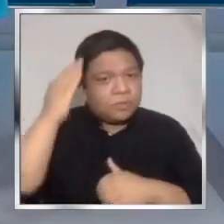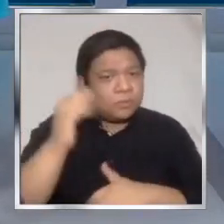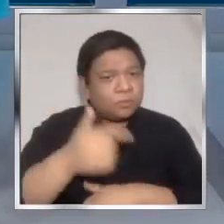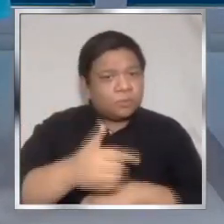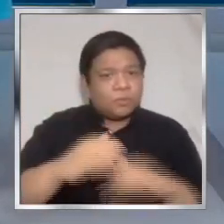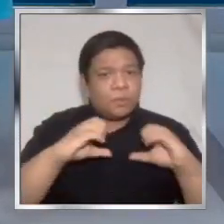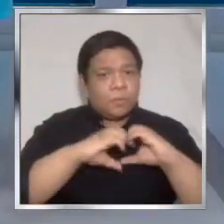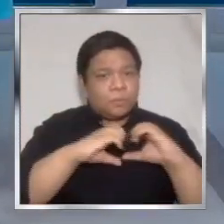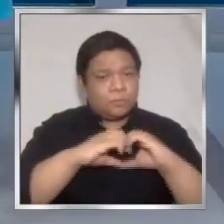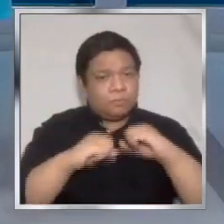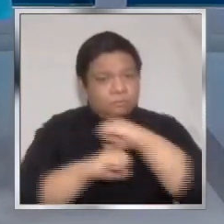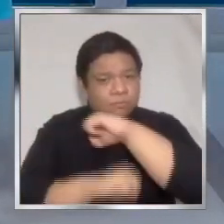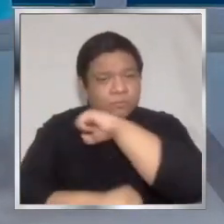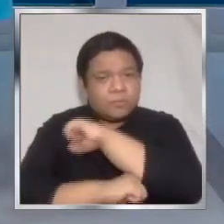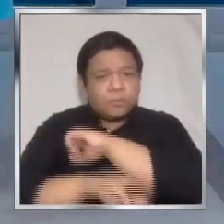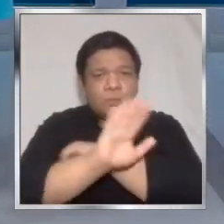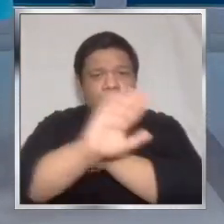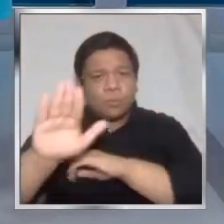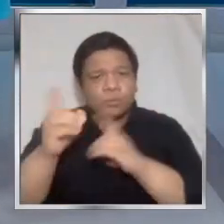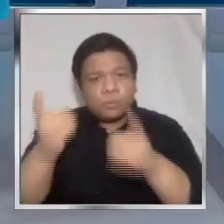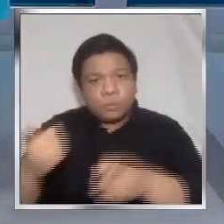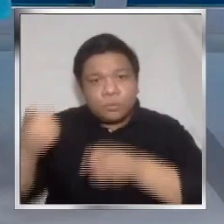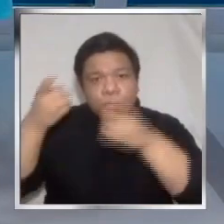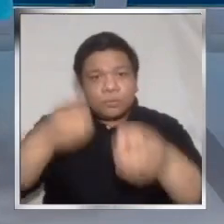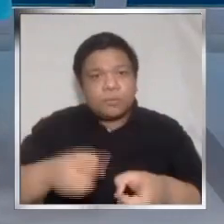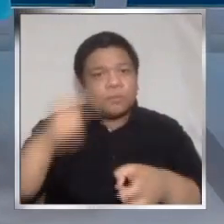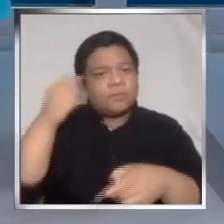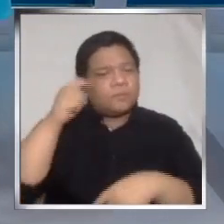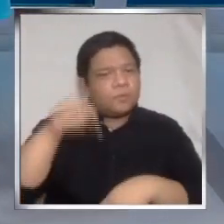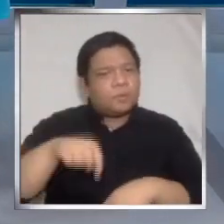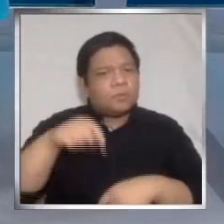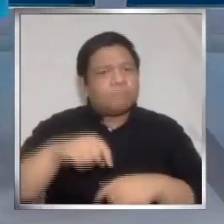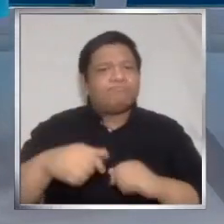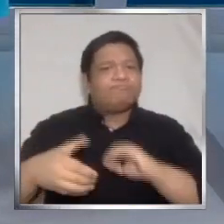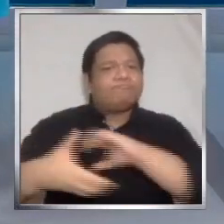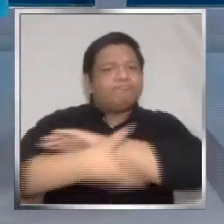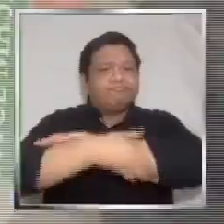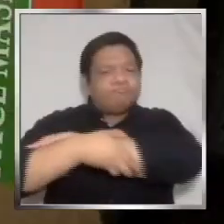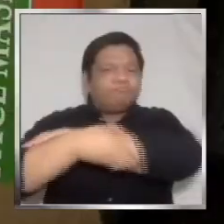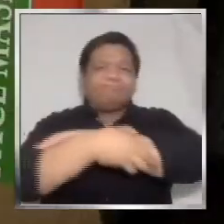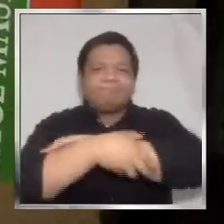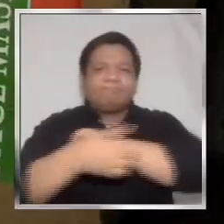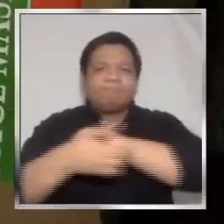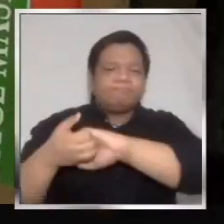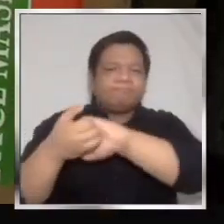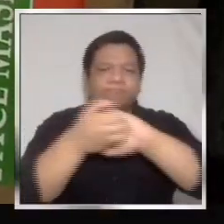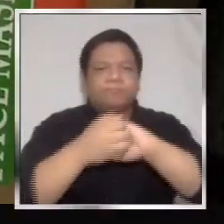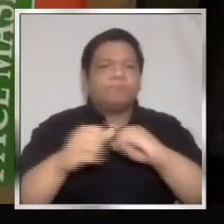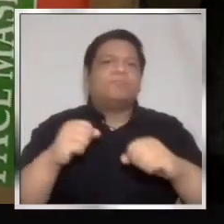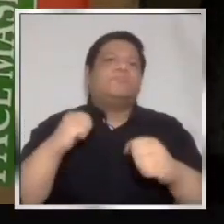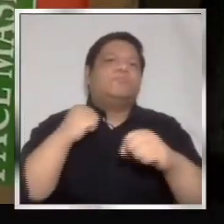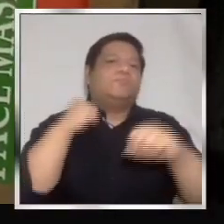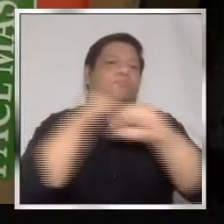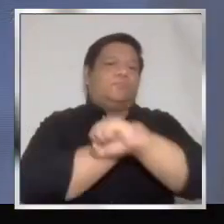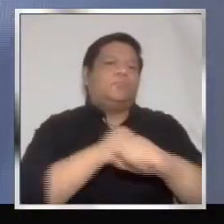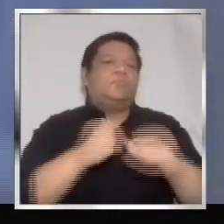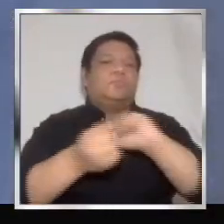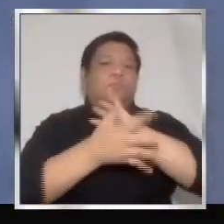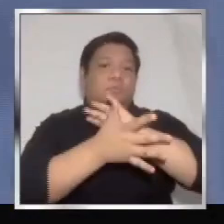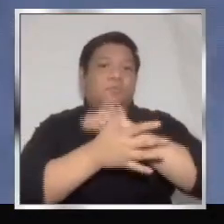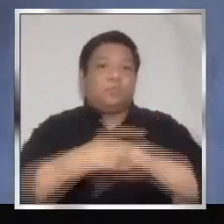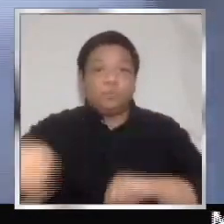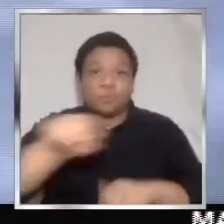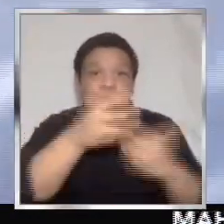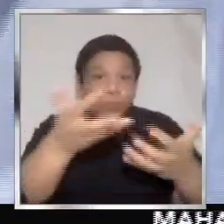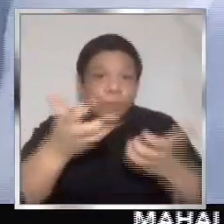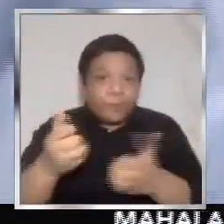Foundation para sa inyong donasyon sa Operation Bayanihan Labanan ang COVID-19. Sa mga gustong mag-donate, i-check lang po ang